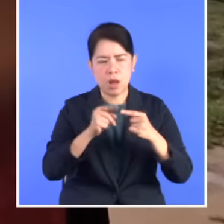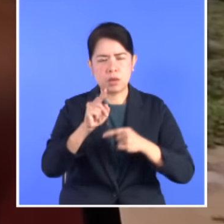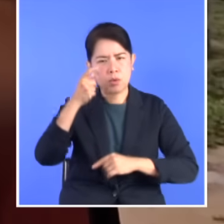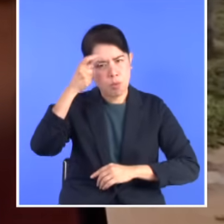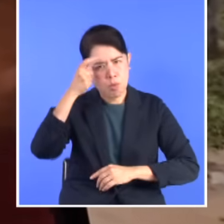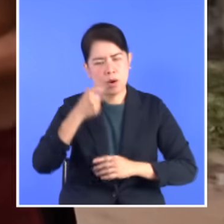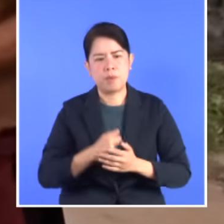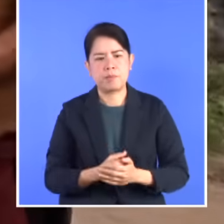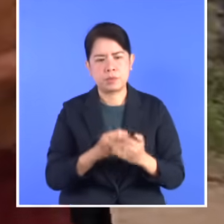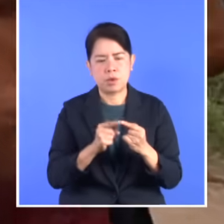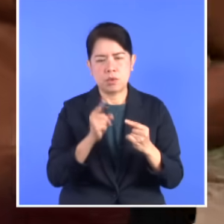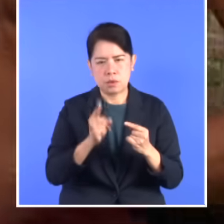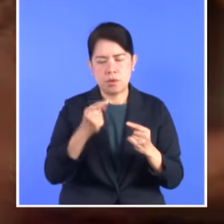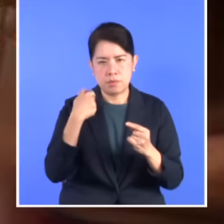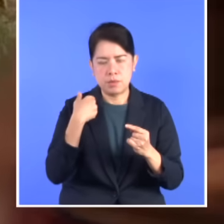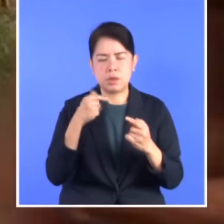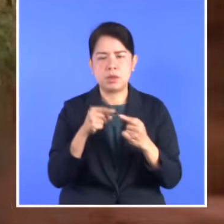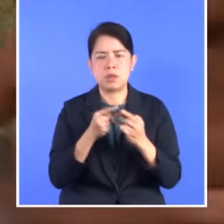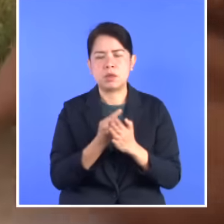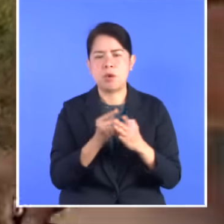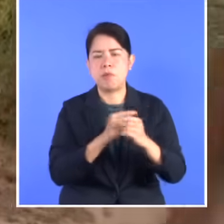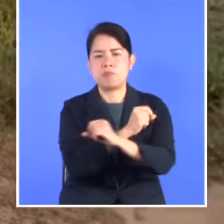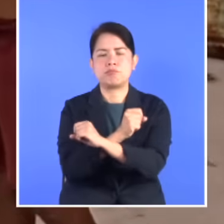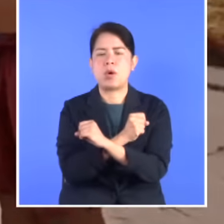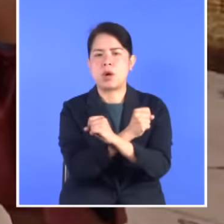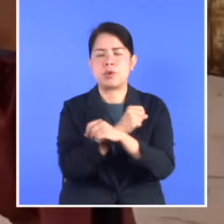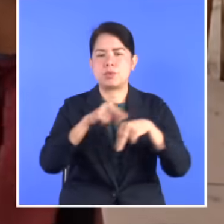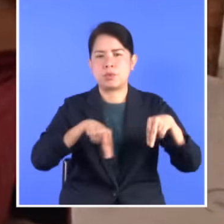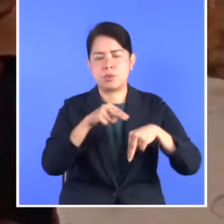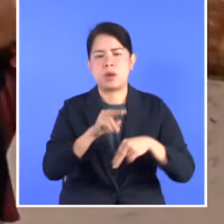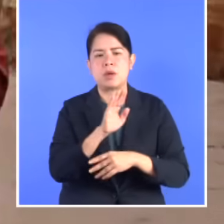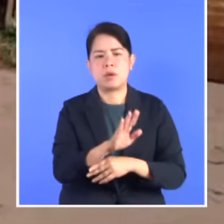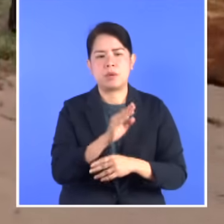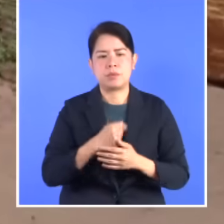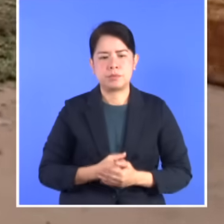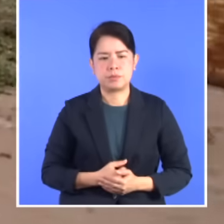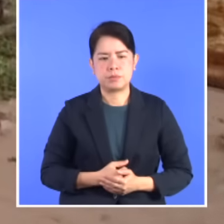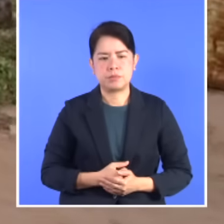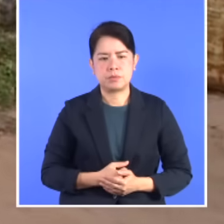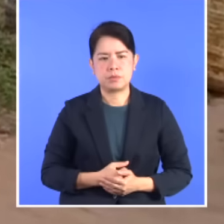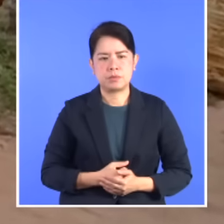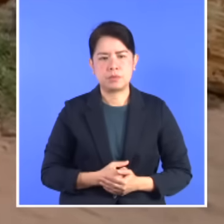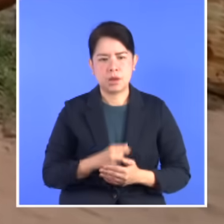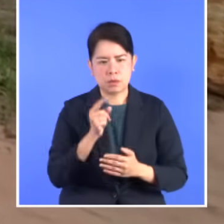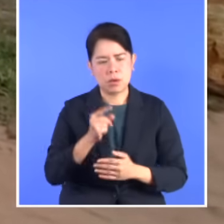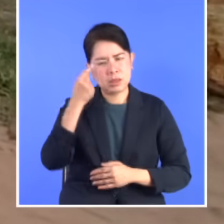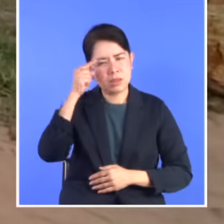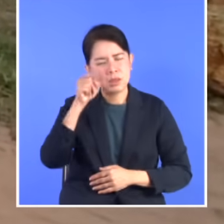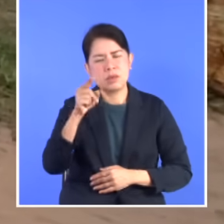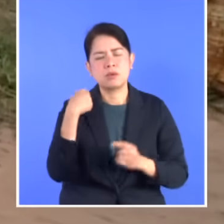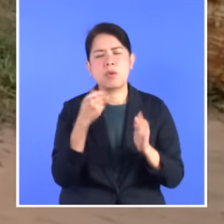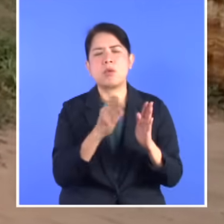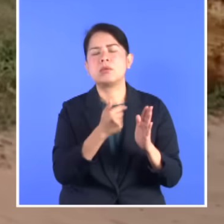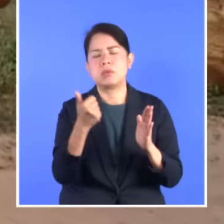ายเนี่ยก็จะเรียบจัดการ ไอ้ตัวที่มีปัญหา ใช่ครับแล้วก็จะล่ามไว้ว่าอย่างนั้นอ้าวผู้กองดีแล้วใจเขาใจเรานะผู้กองนะเ